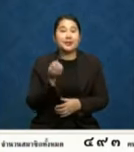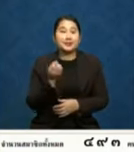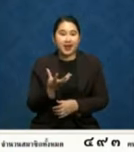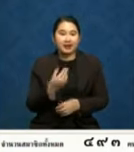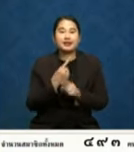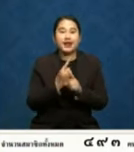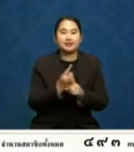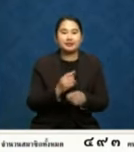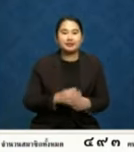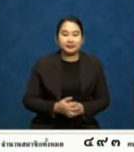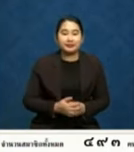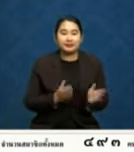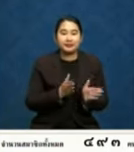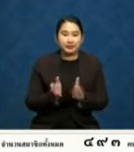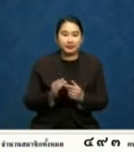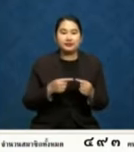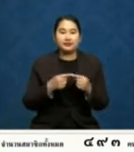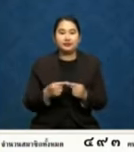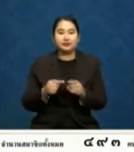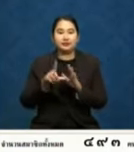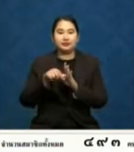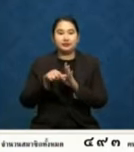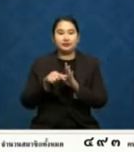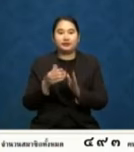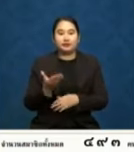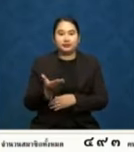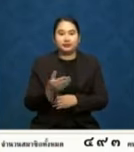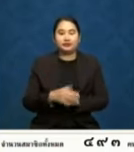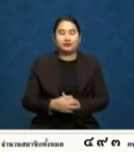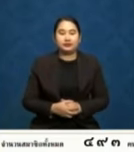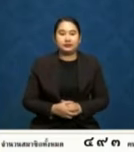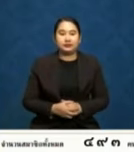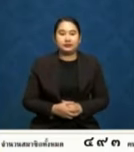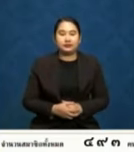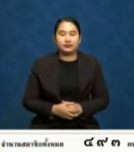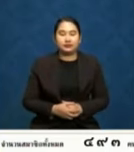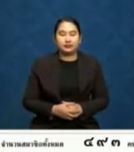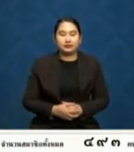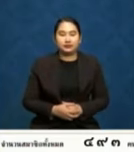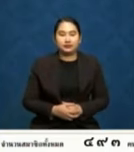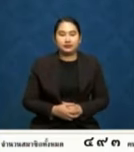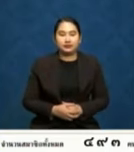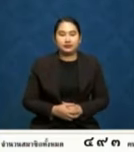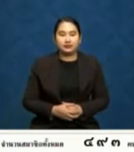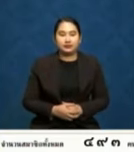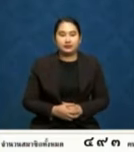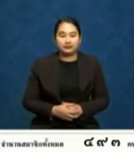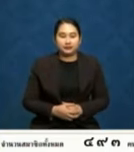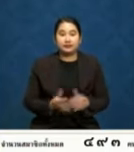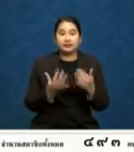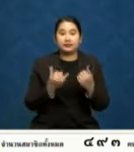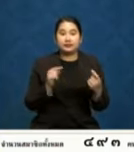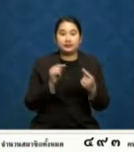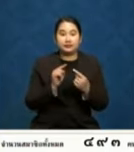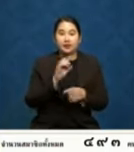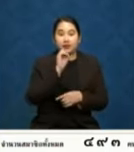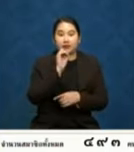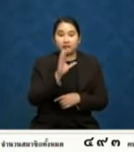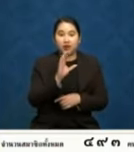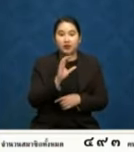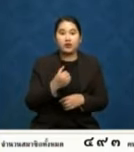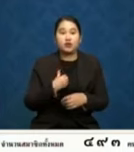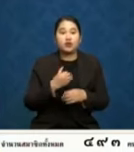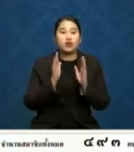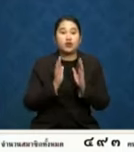ครับต่อไปขอเชิญเลขาธิการครับมาตราต่อไปครับแล้วก็มาตรานี้นะครับขอเรียนสมาชิกว่ามี